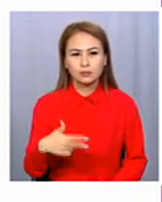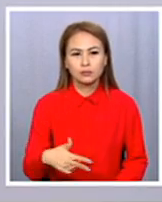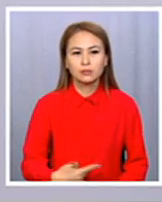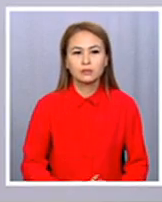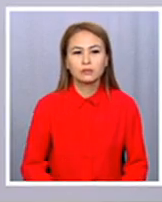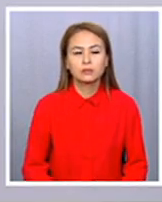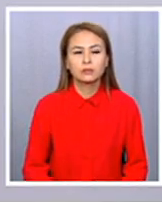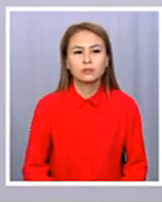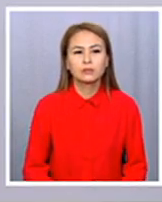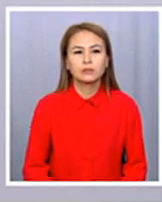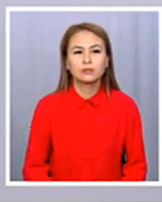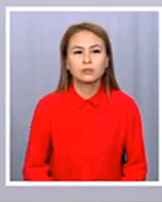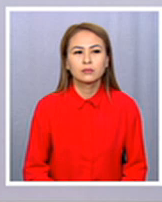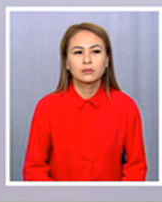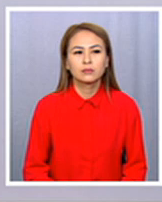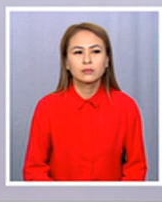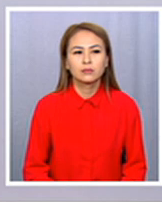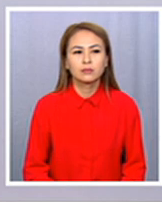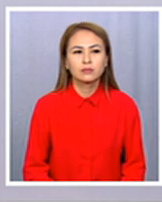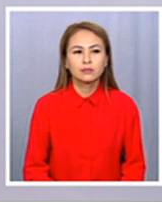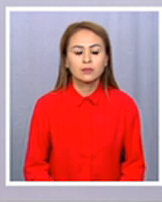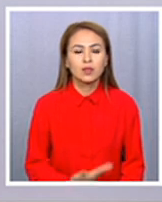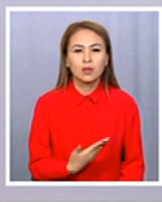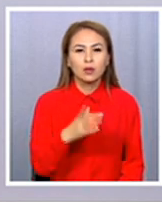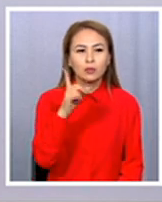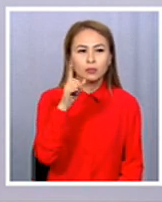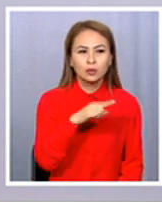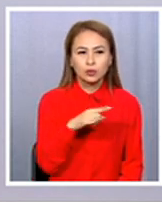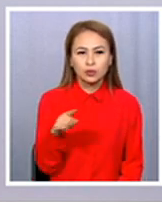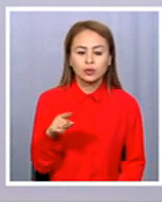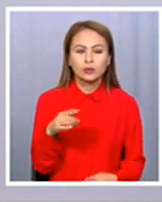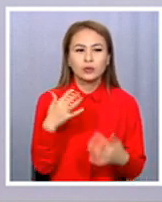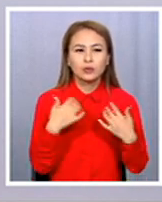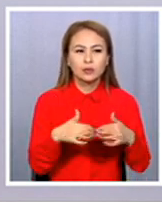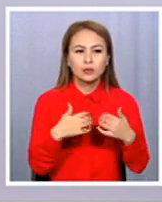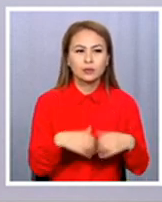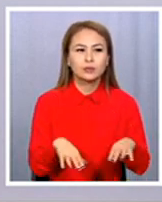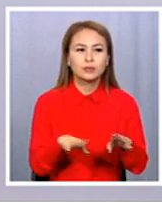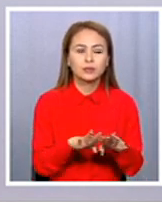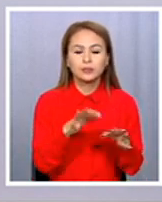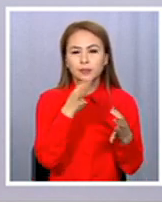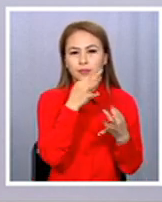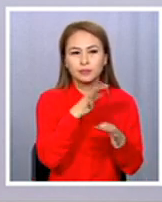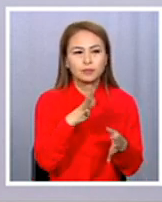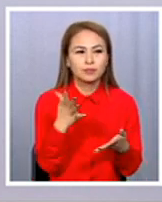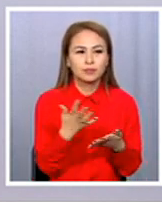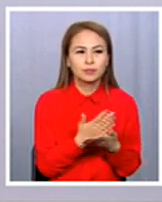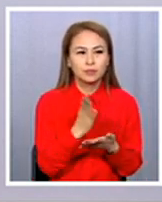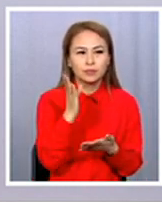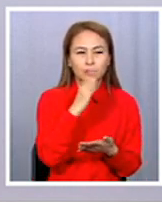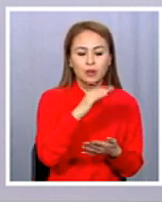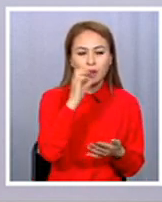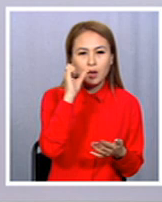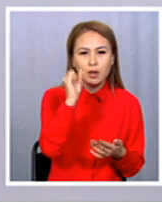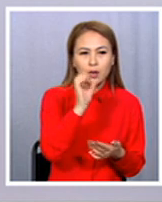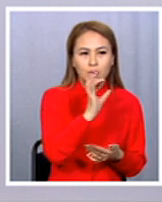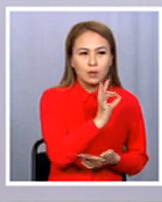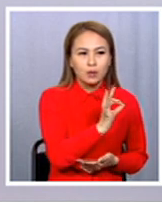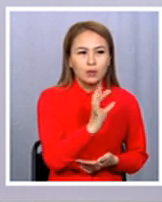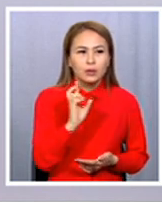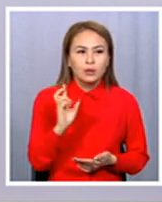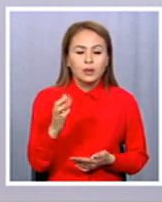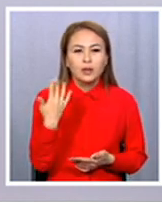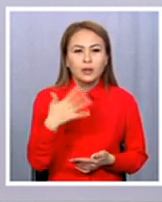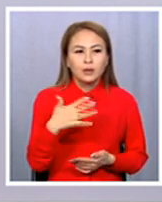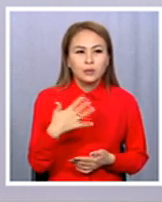градус. Сонымен болар, бұрыштың кез келген градустық өлшемі болу мүмкін екене. Мысалы мына жерде А, О, Б бұрышы 50